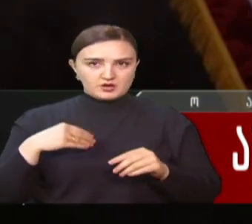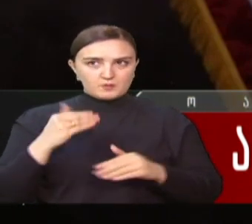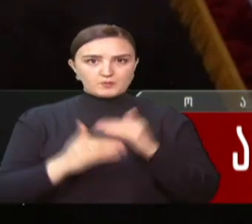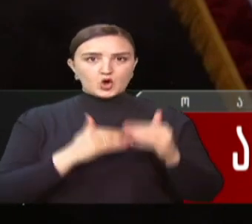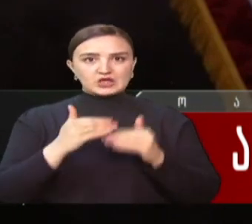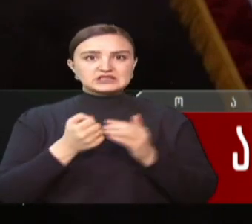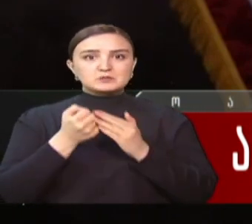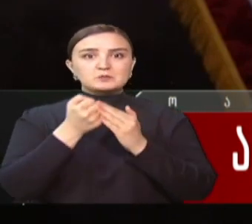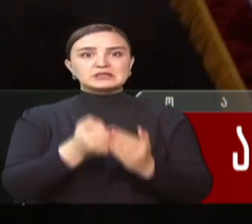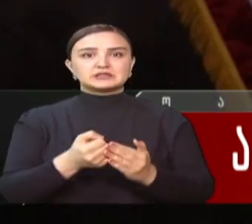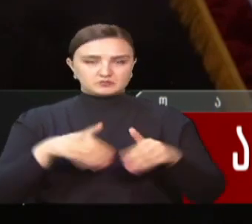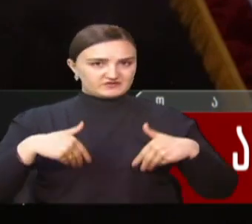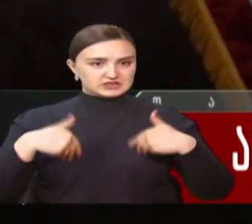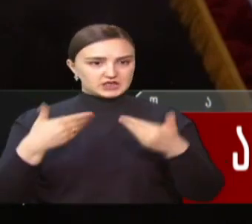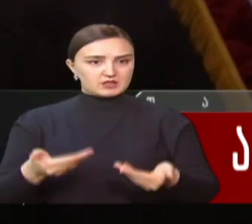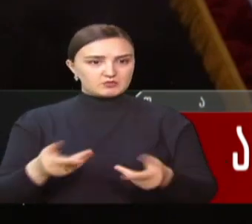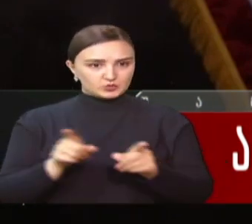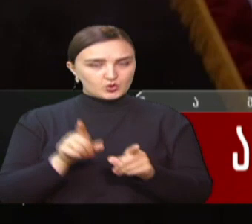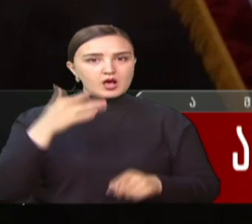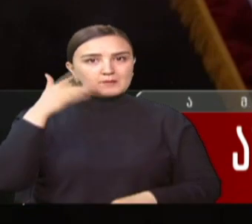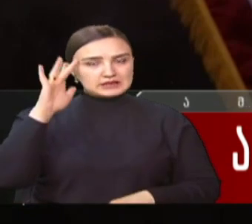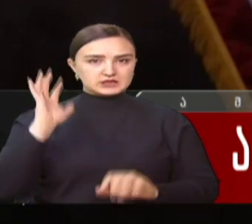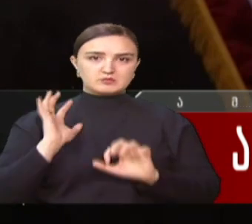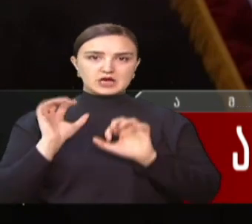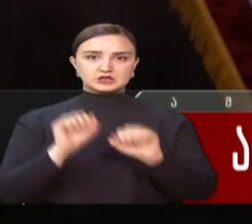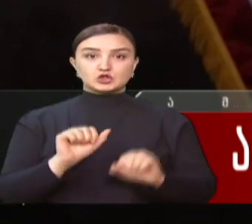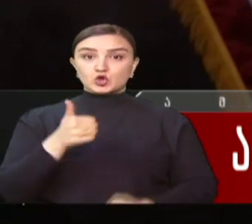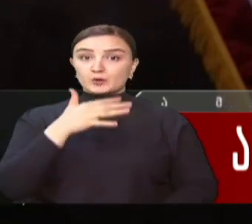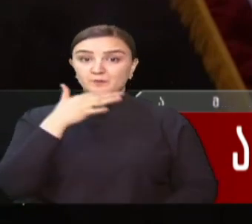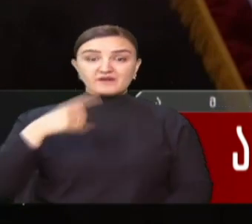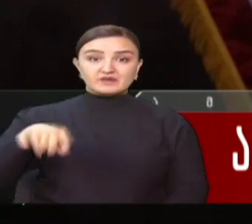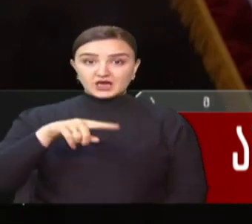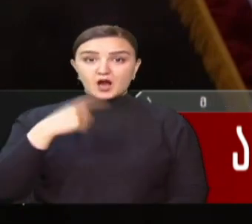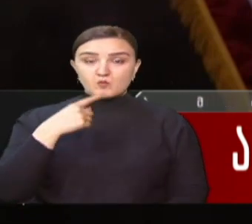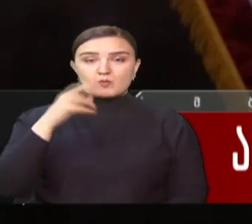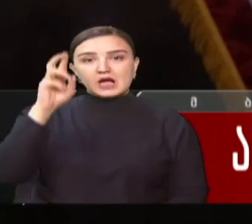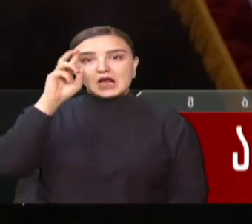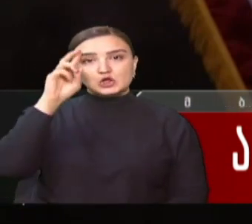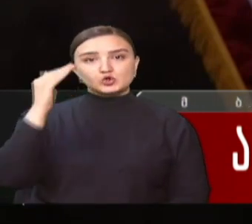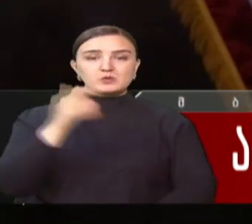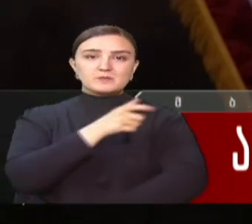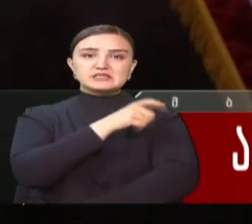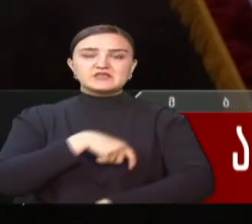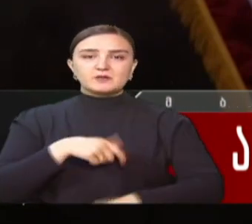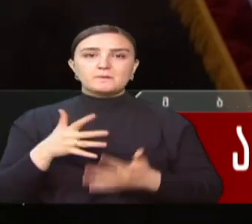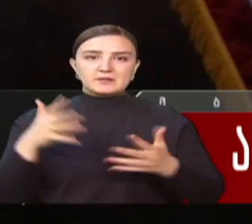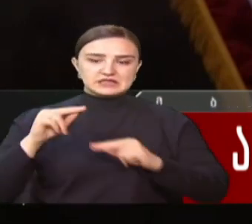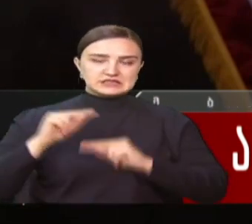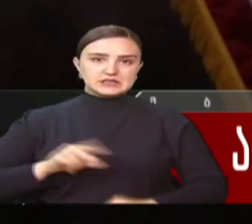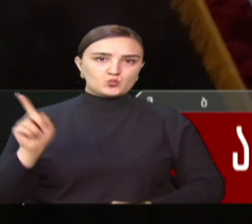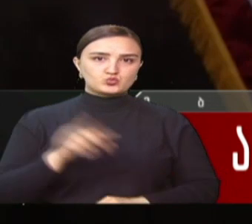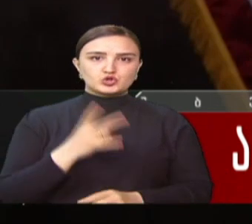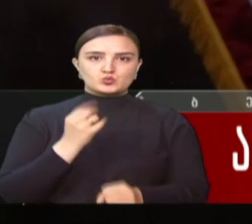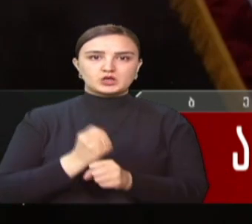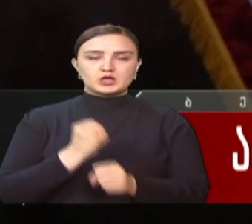რაც მიღწეულ იქნა წლების განმავლობაში, მათ შორის ამერიკის მხარდაჭერით. როგორც ბევრი აღნიშნავს, მათ შორის ხელისუფლების წევრები უფრო მეტი სამუშაოა